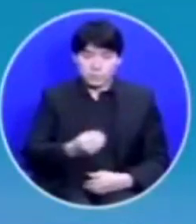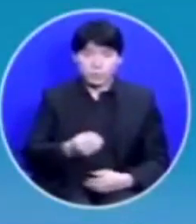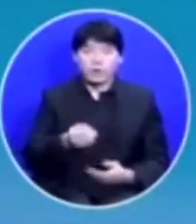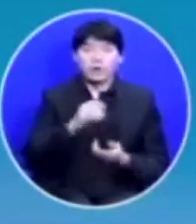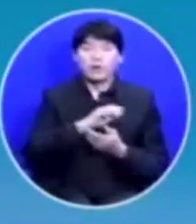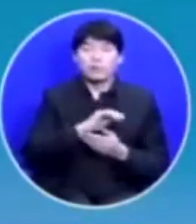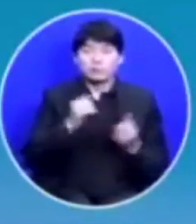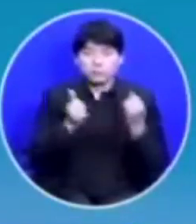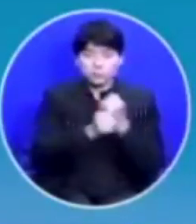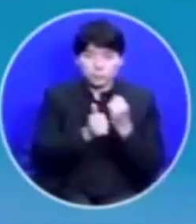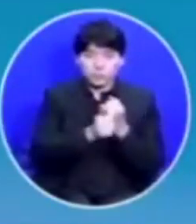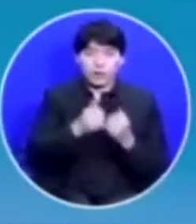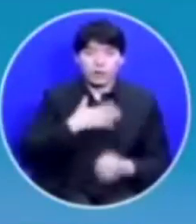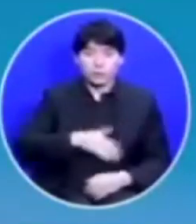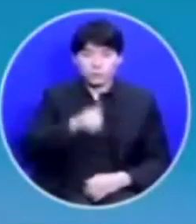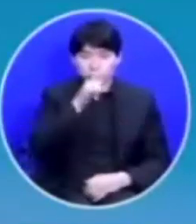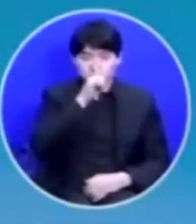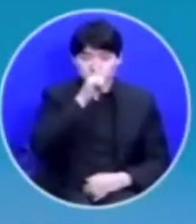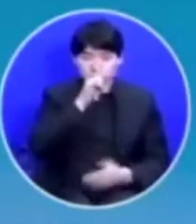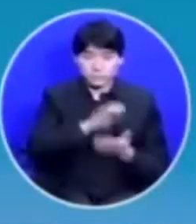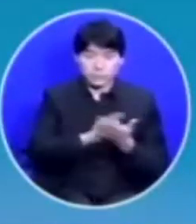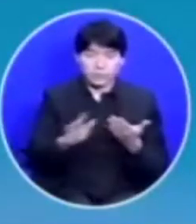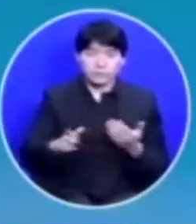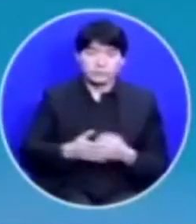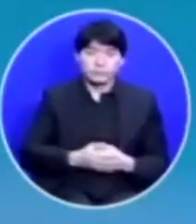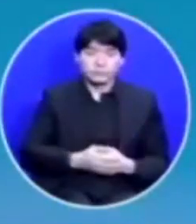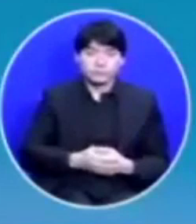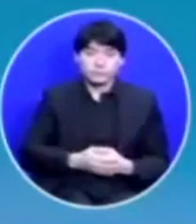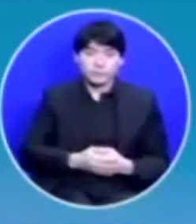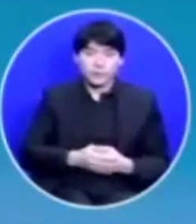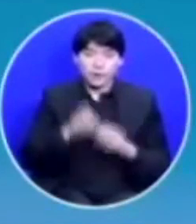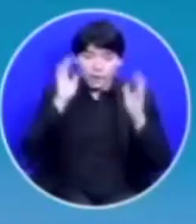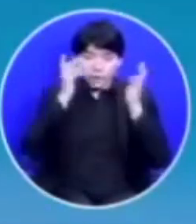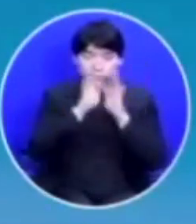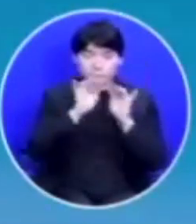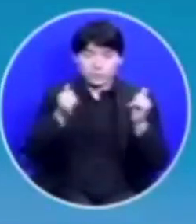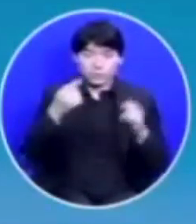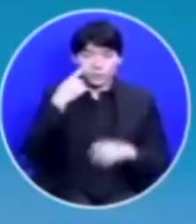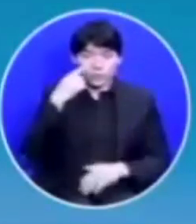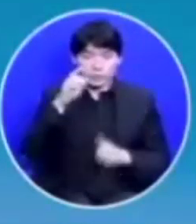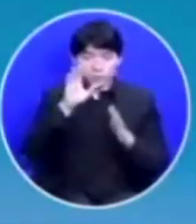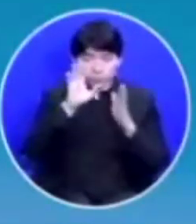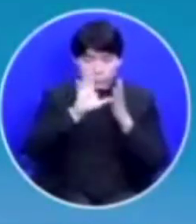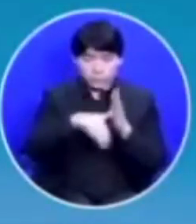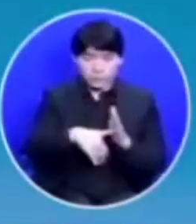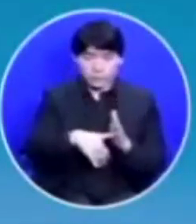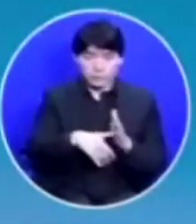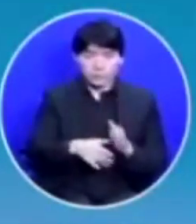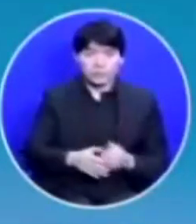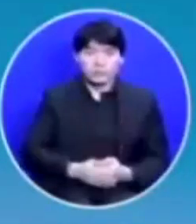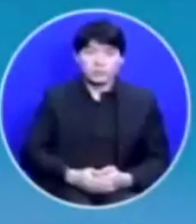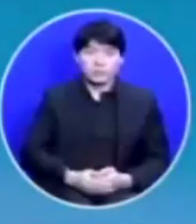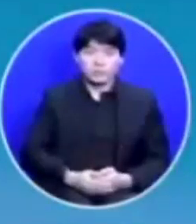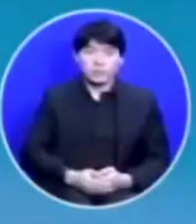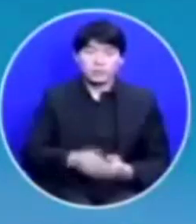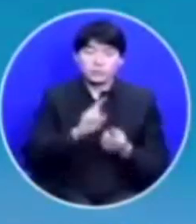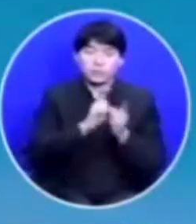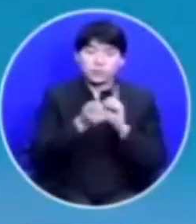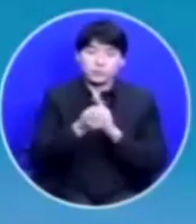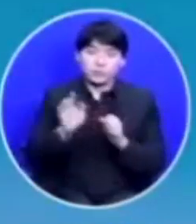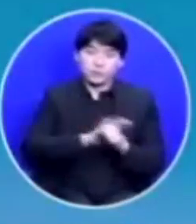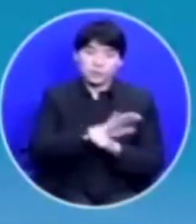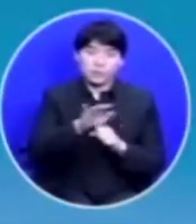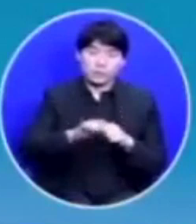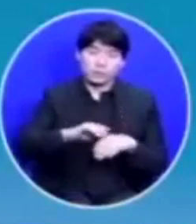그 내면의 고통을 그 아이들은 알 수가 없죠 왜 그 아이들의 눈에 보기에는 언제나 엄마 아빠는 손잡고 서로 사랑하고